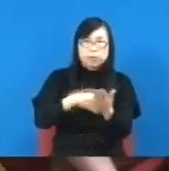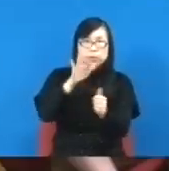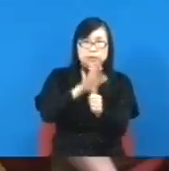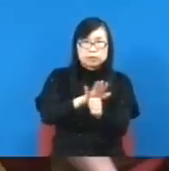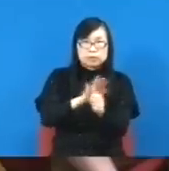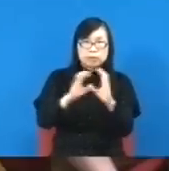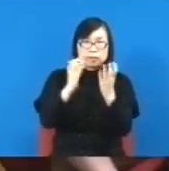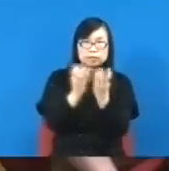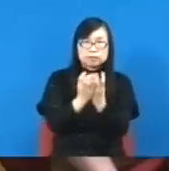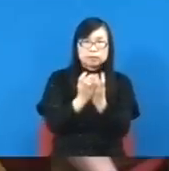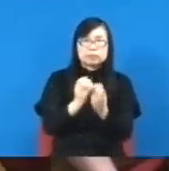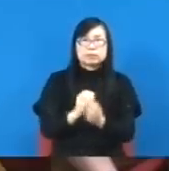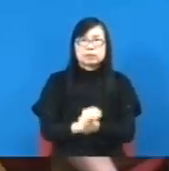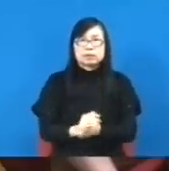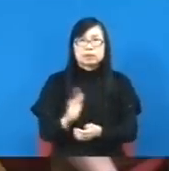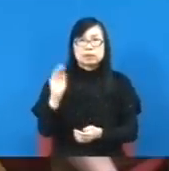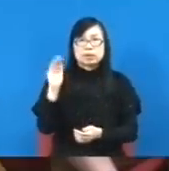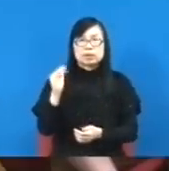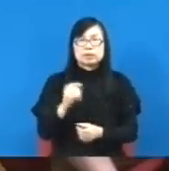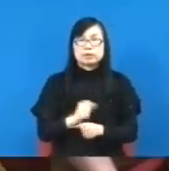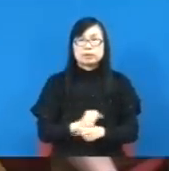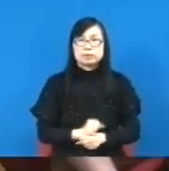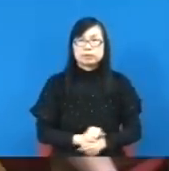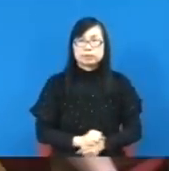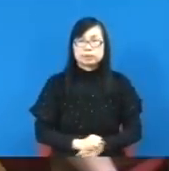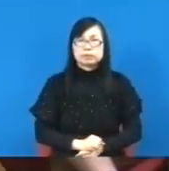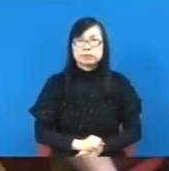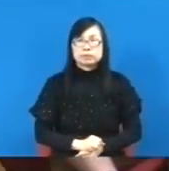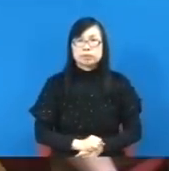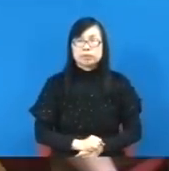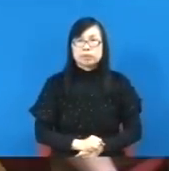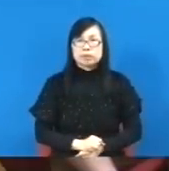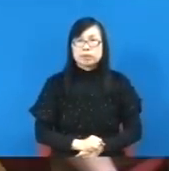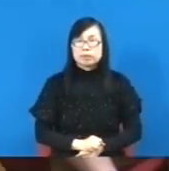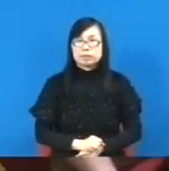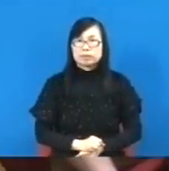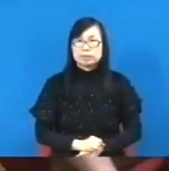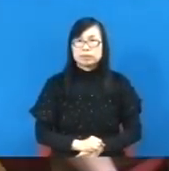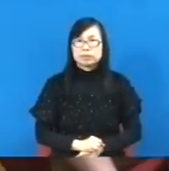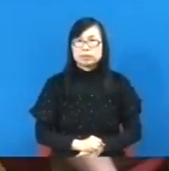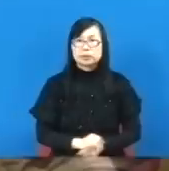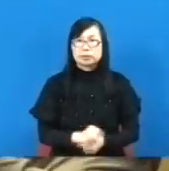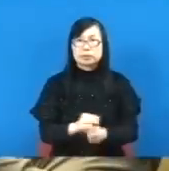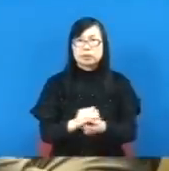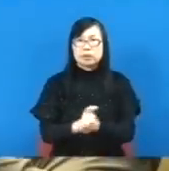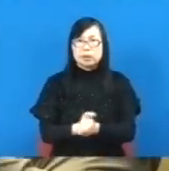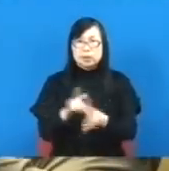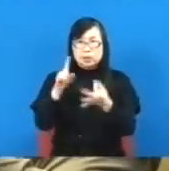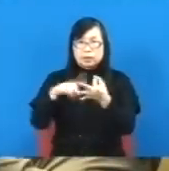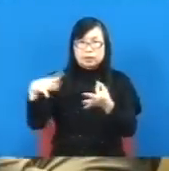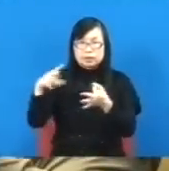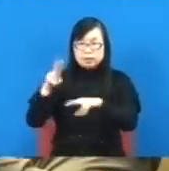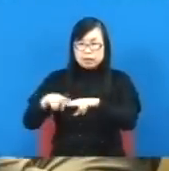性，先再得當官。係同佢個恩公啊胡錦濤一樣，胡錦濤就咩